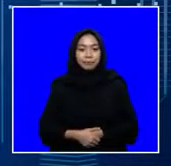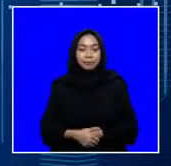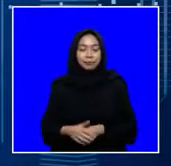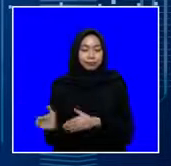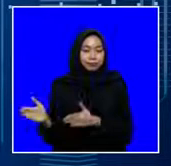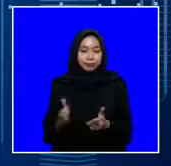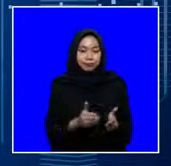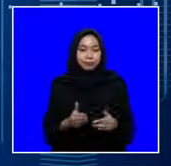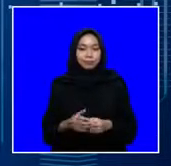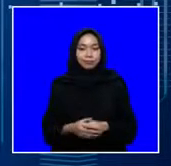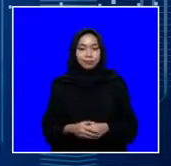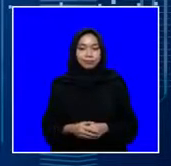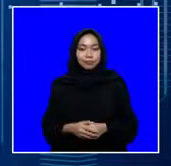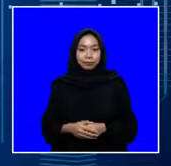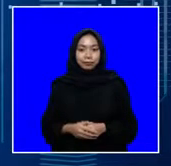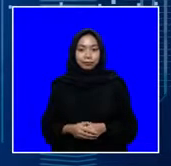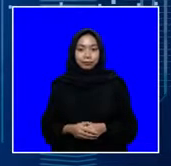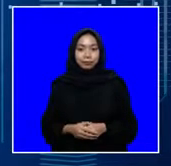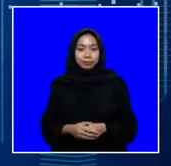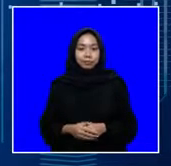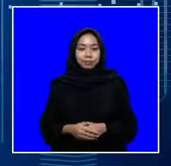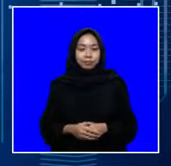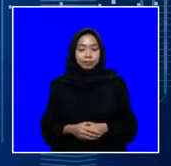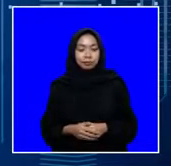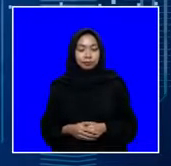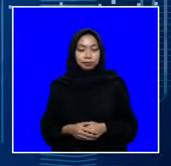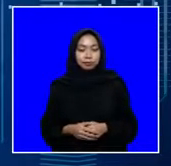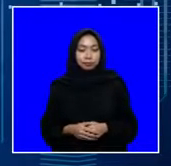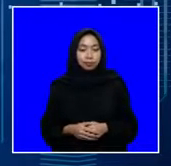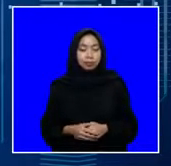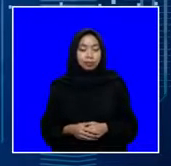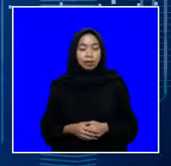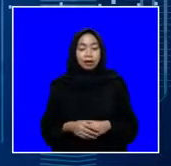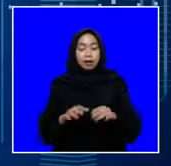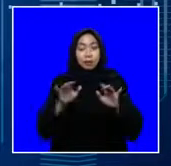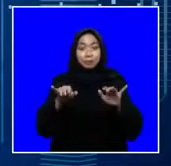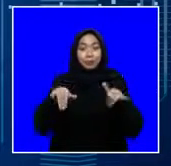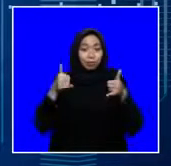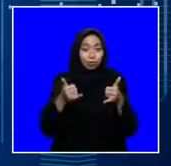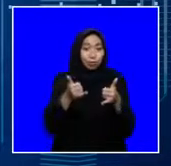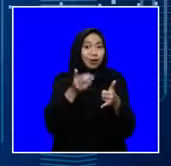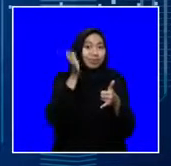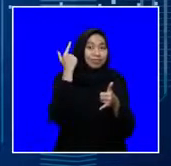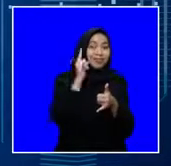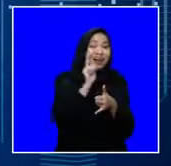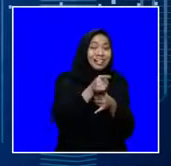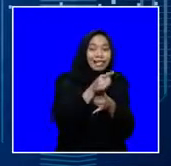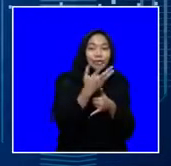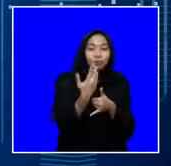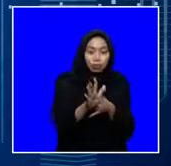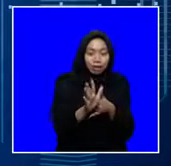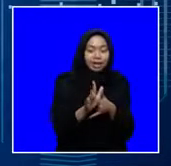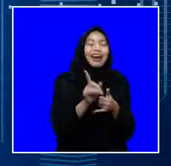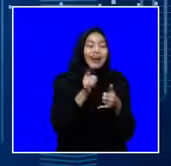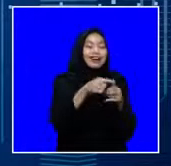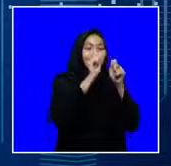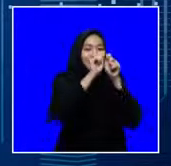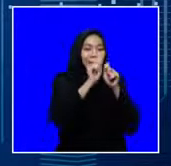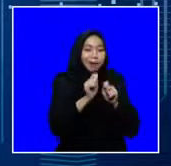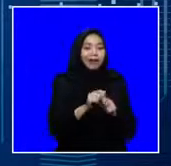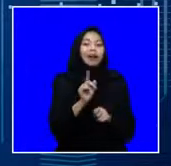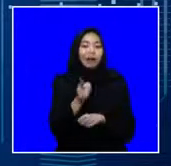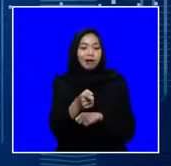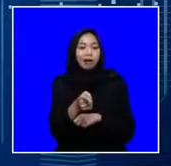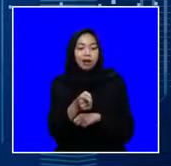Ya, untuk beasiswa yang sebelumnya sudah ada beberapa perubahan, ada beberapa penyempurnaan yang akan kita